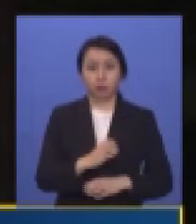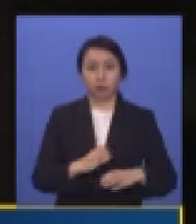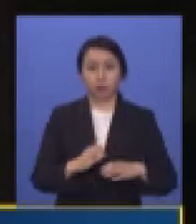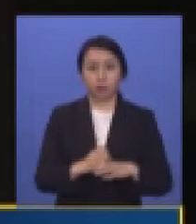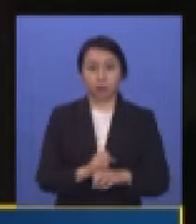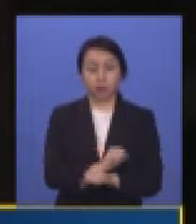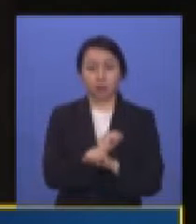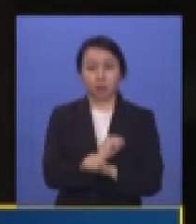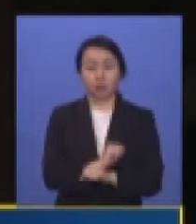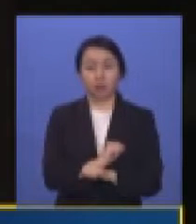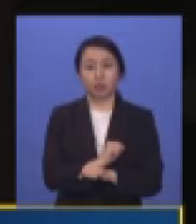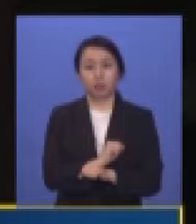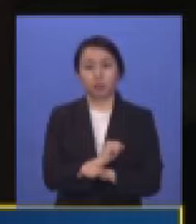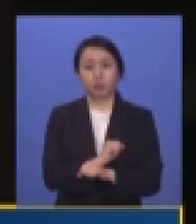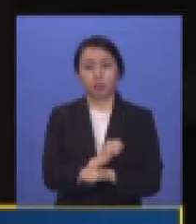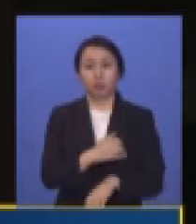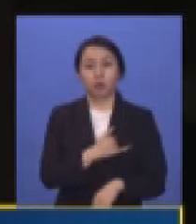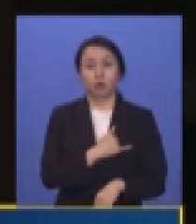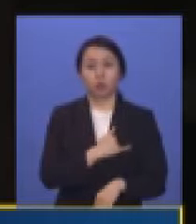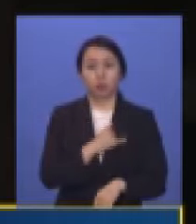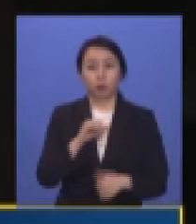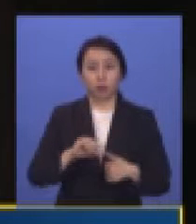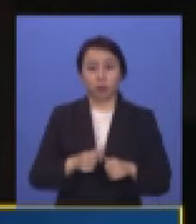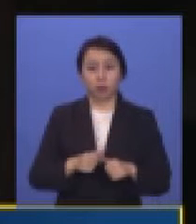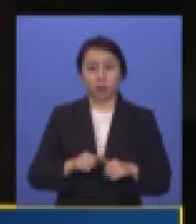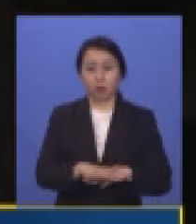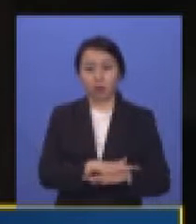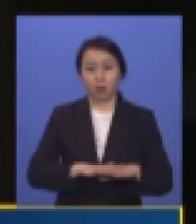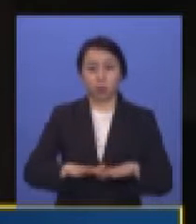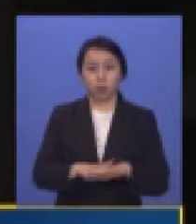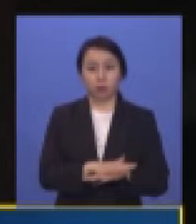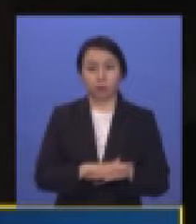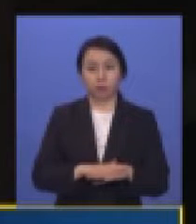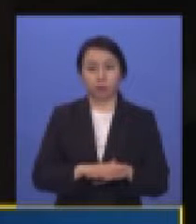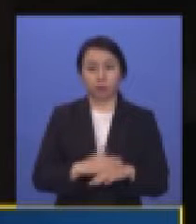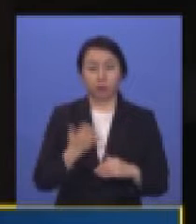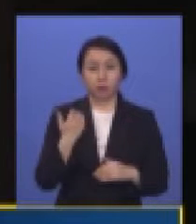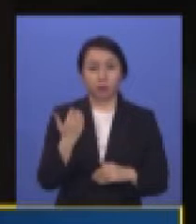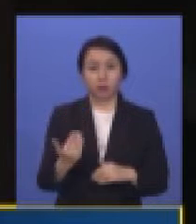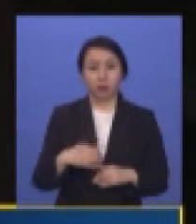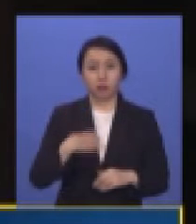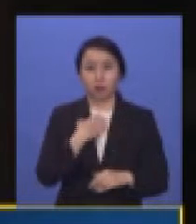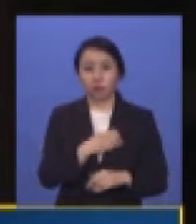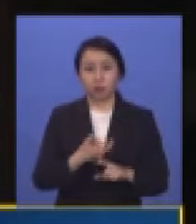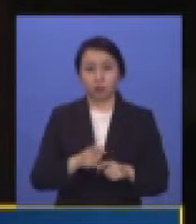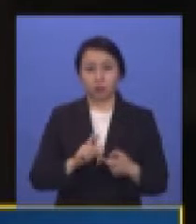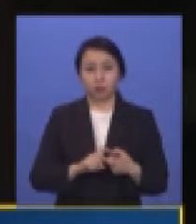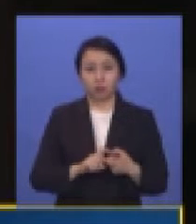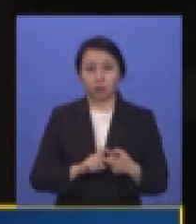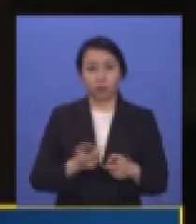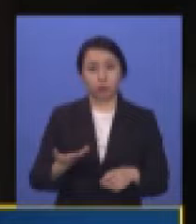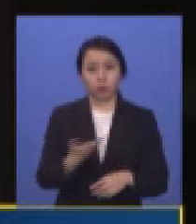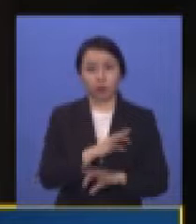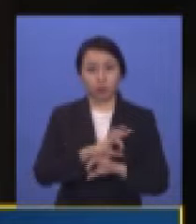вы храните культурное наследие нашего народа. Ваша роль неоценима, мы